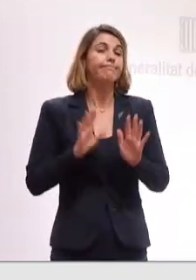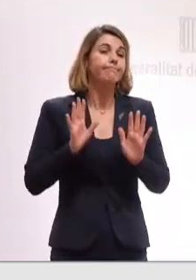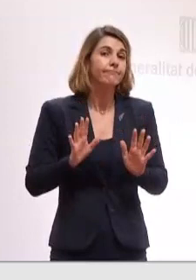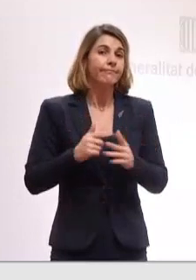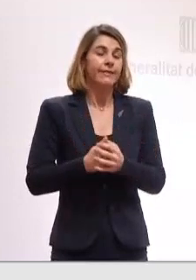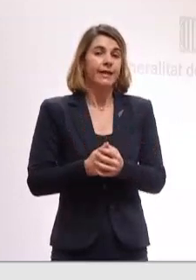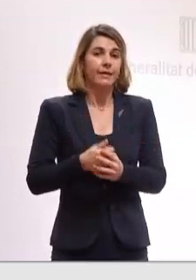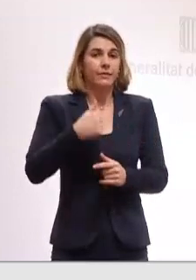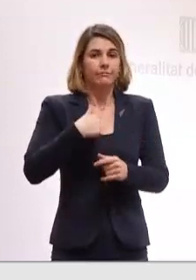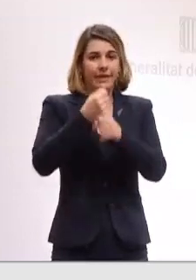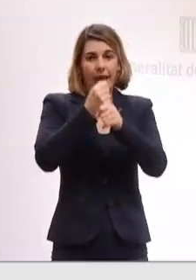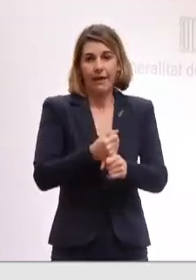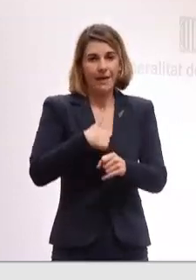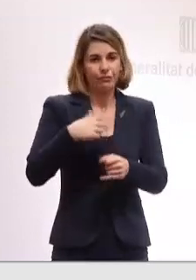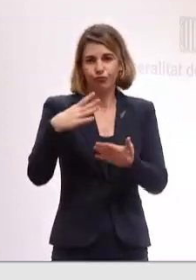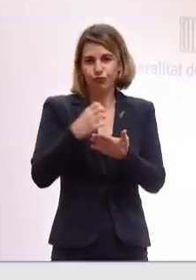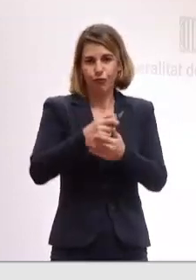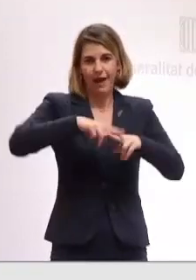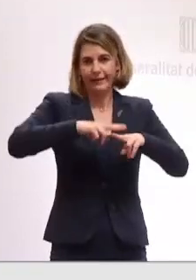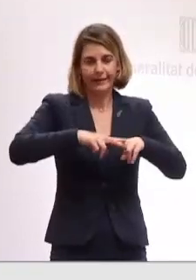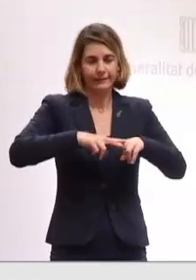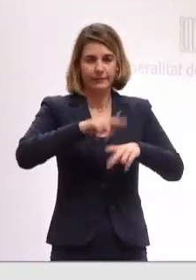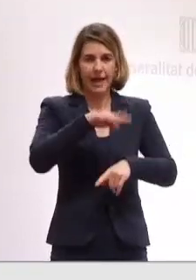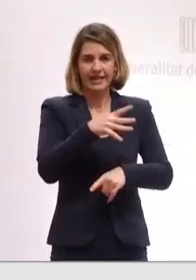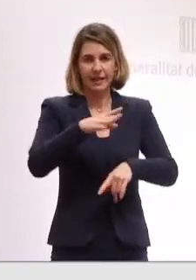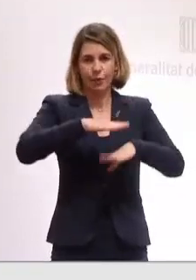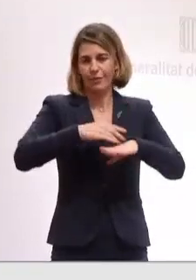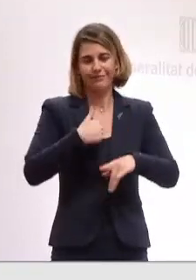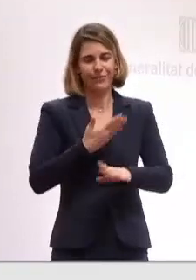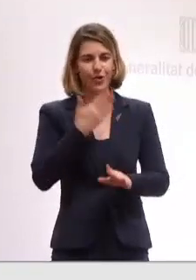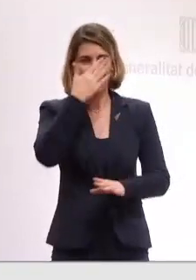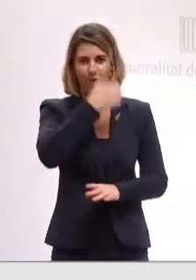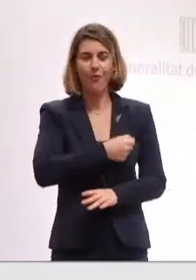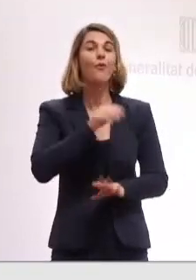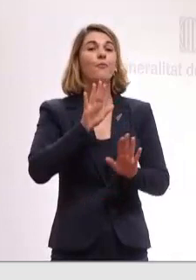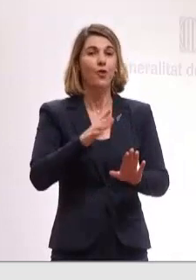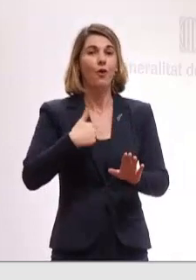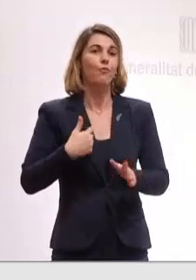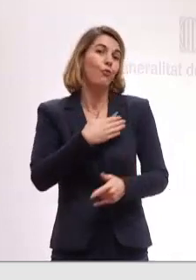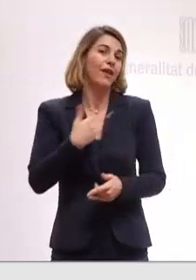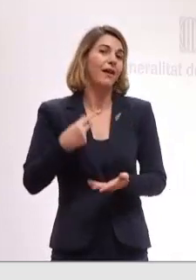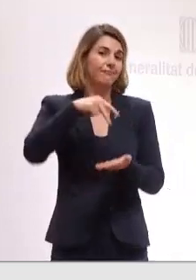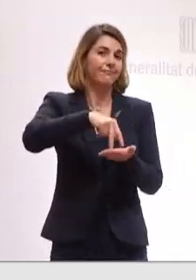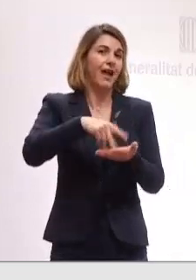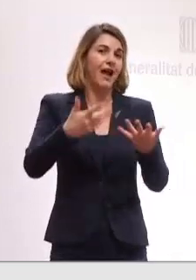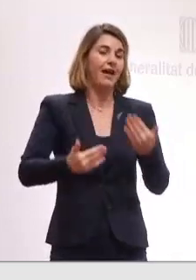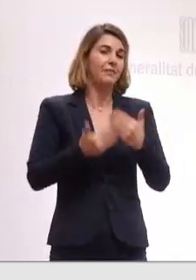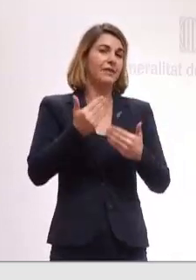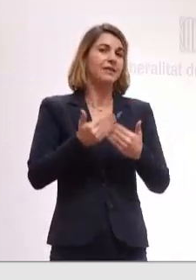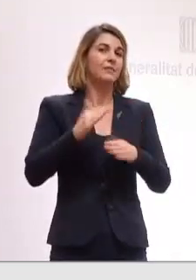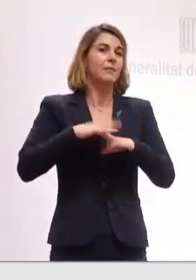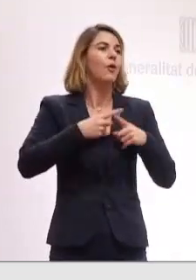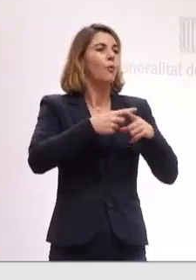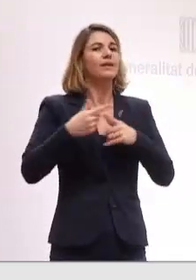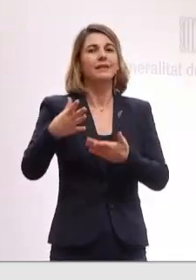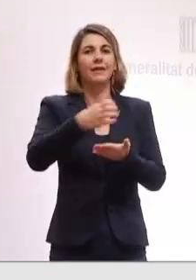no podré quedar-me en tot l'acte per qüestions d'agenda, però volia ser-hi present en aquesta intervenció d'inici per compartir amb